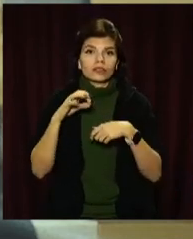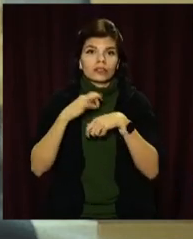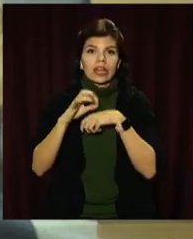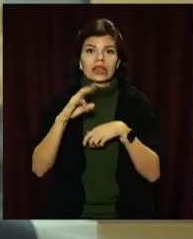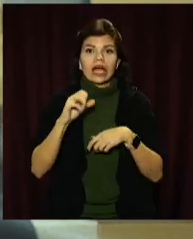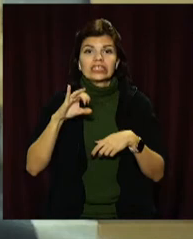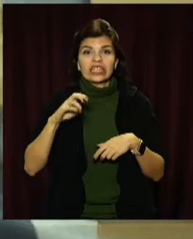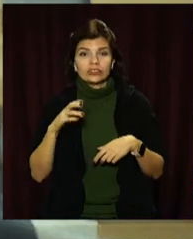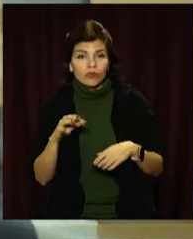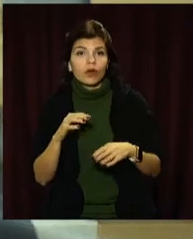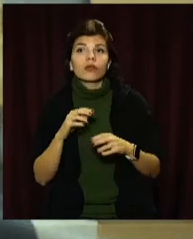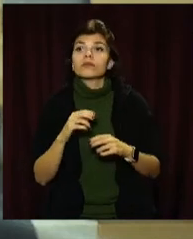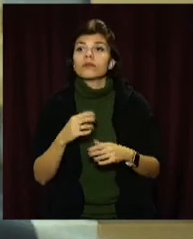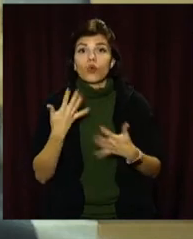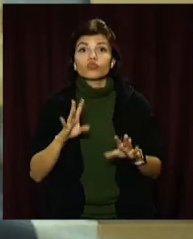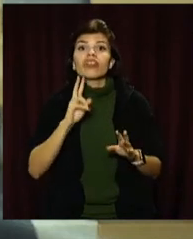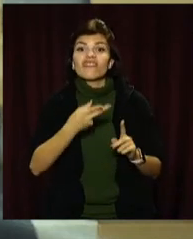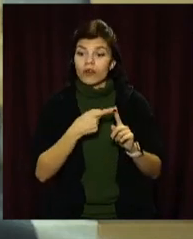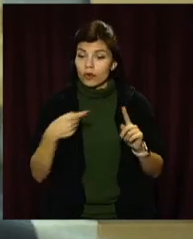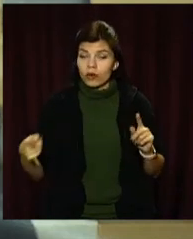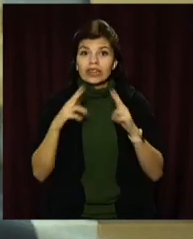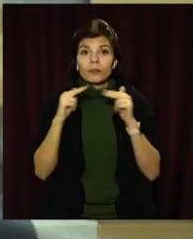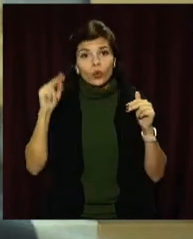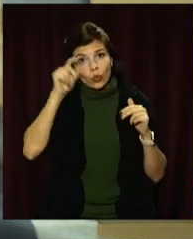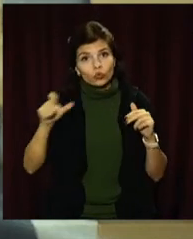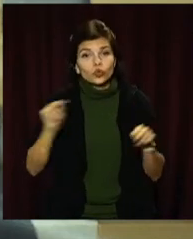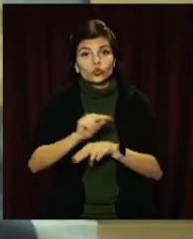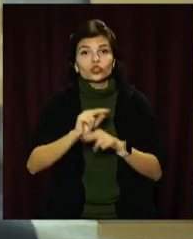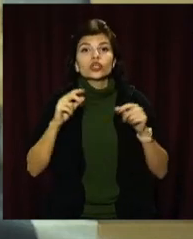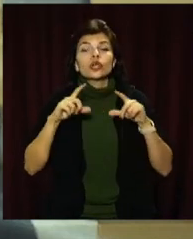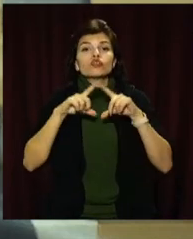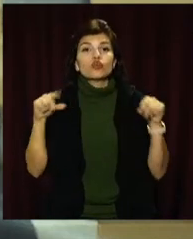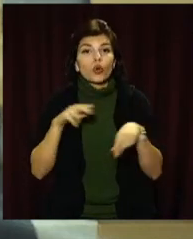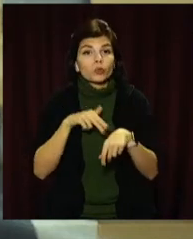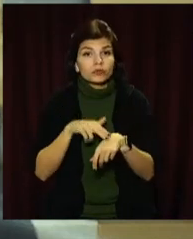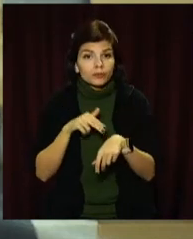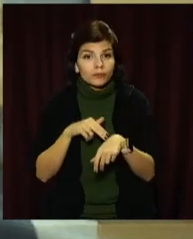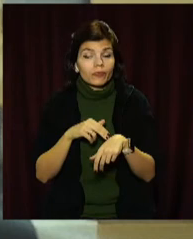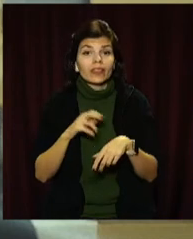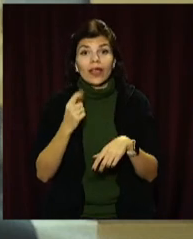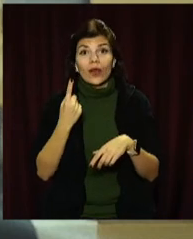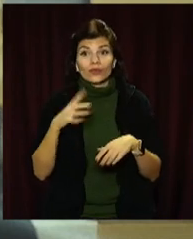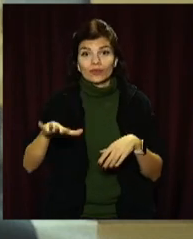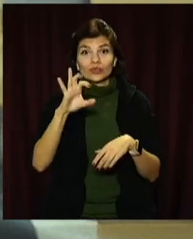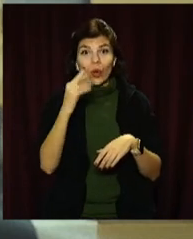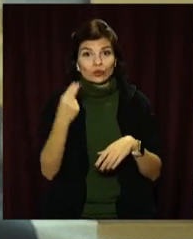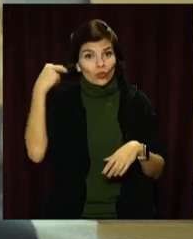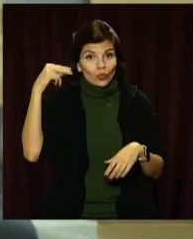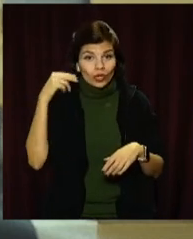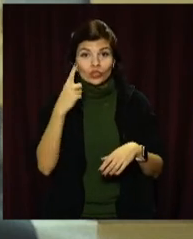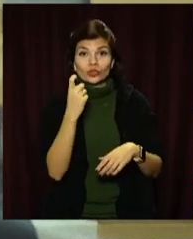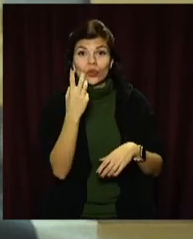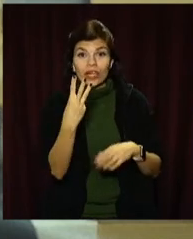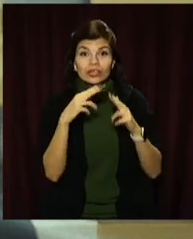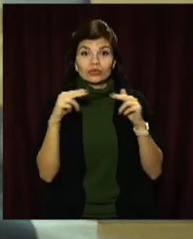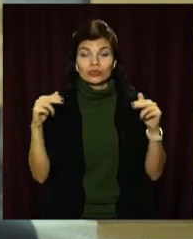захищати жертв булінгу? Вже два роки поспіль вчать дніпровських учнів шкільні офіцери. На одному із таких соціальних уроків в 103-й